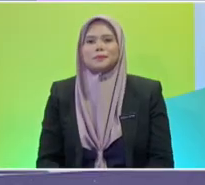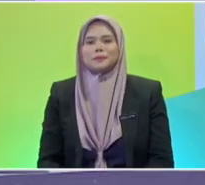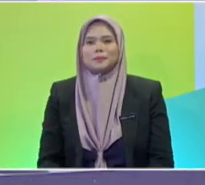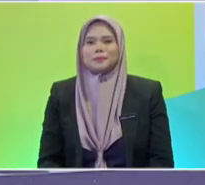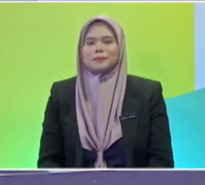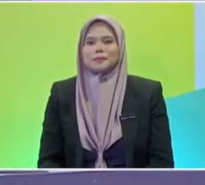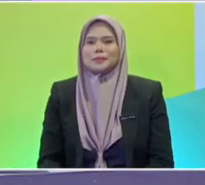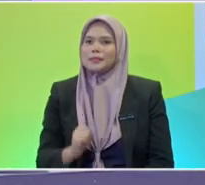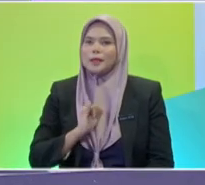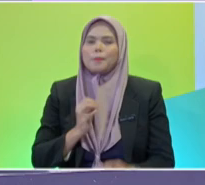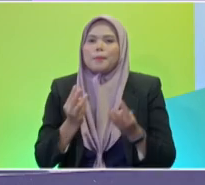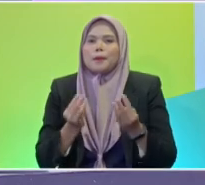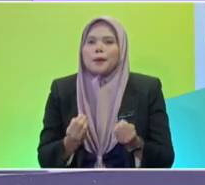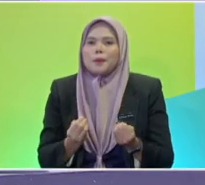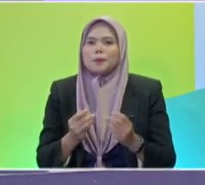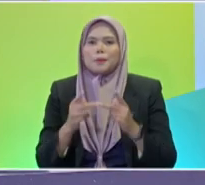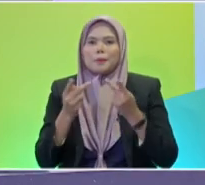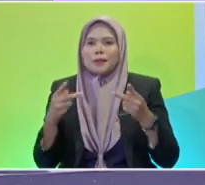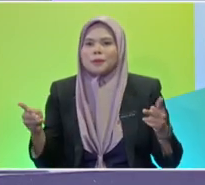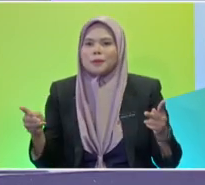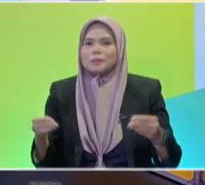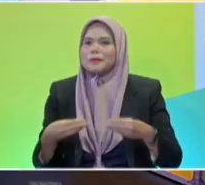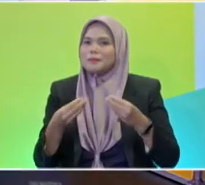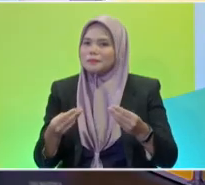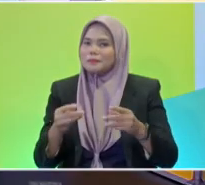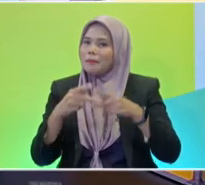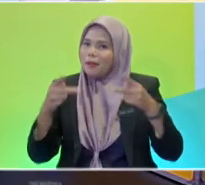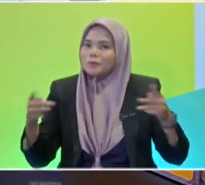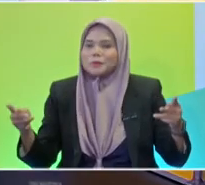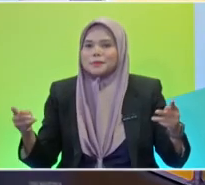memberi satu pantun lah menjual satu pantun kepada kalian